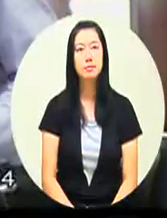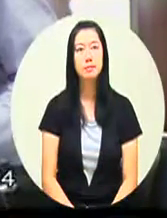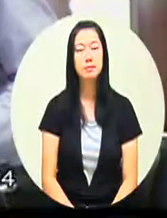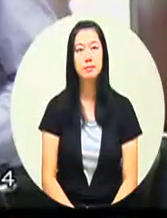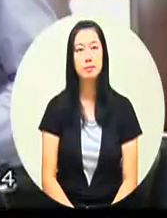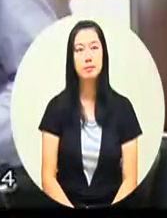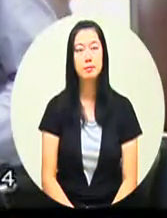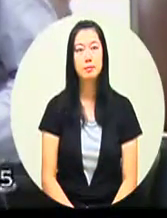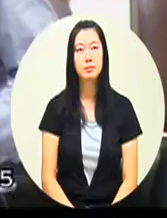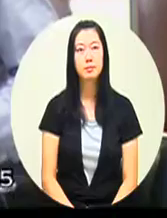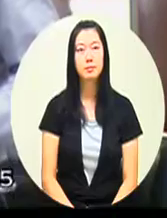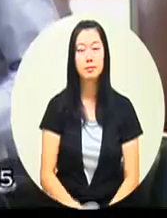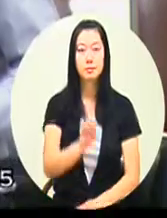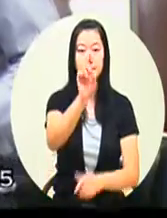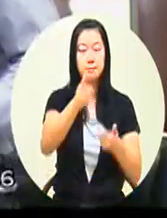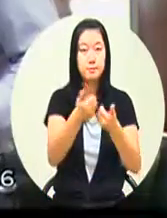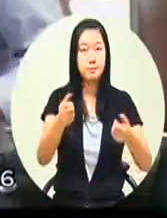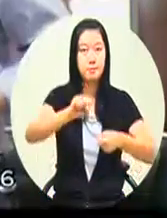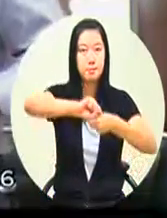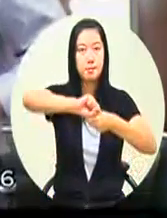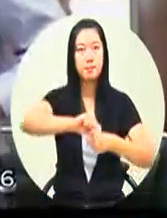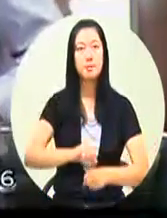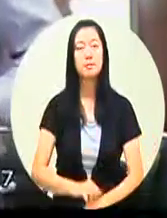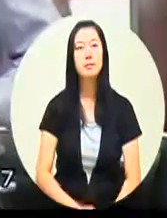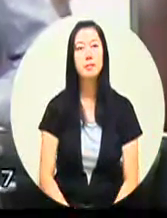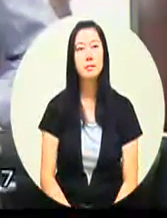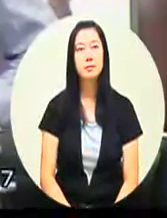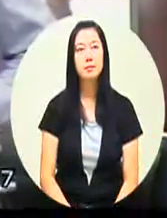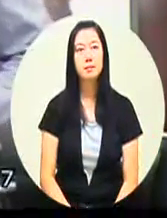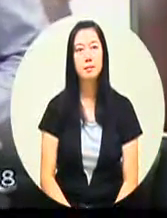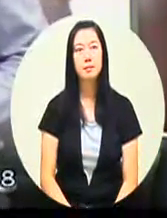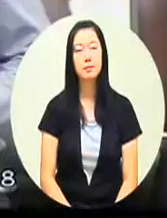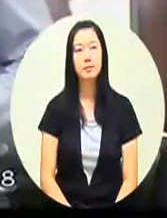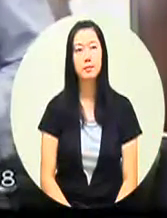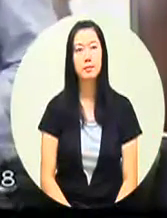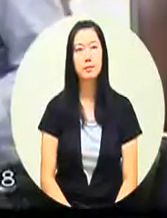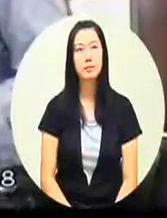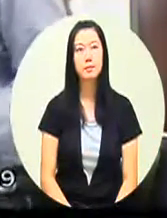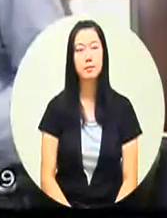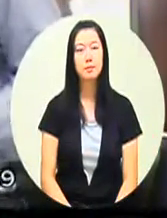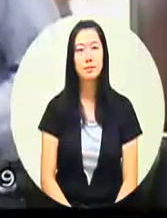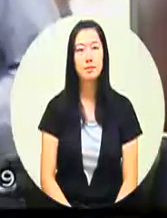应该十分钟了哈， 好， 好， 阿你麦格来，又给你讹了哈，谢谢。